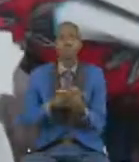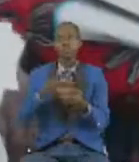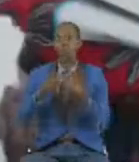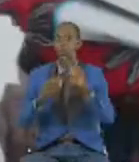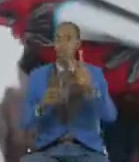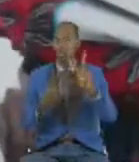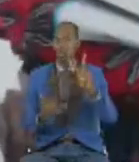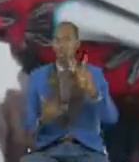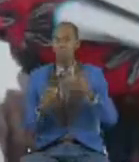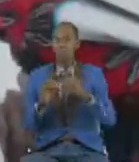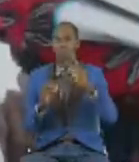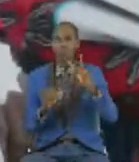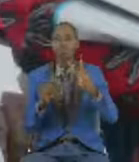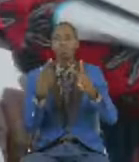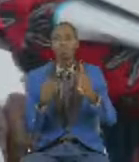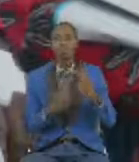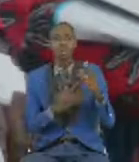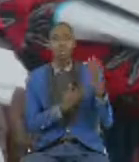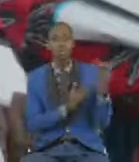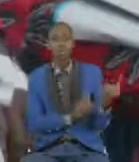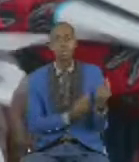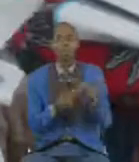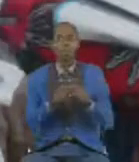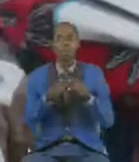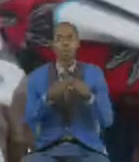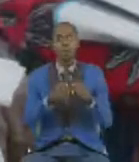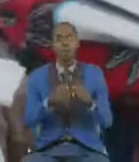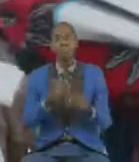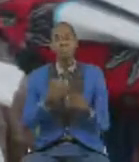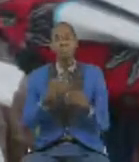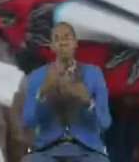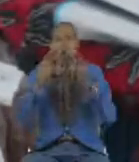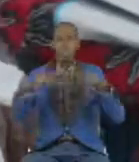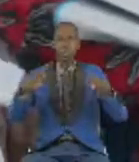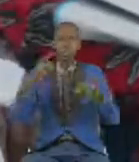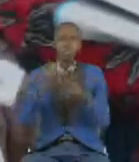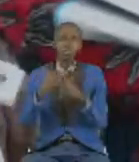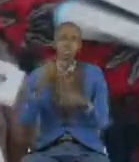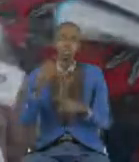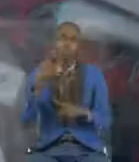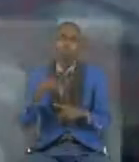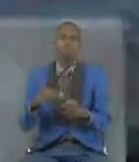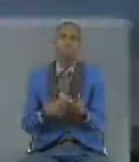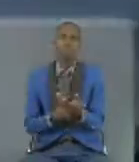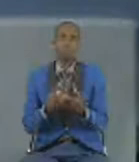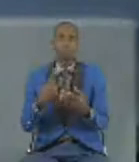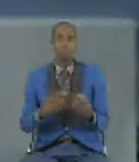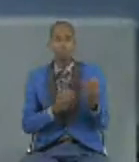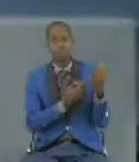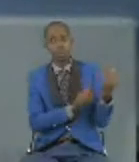maintenant, c'est le courage. Pendant la proclamation de la parole de l'Évangile,